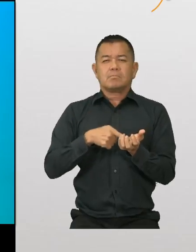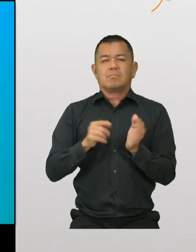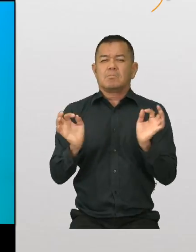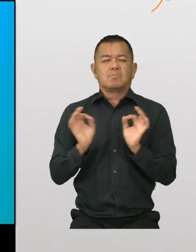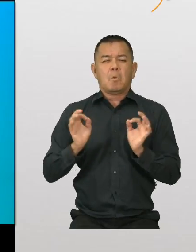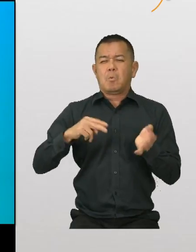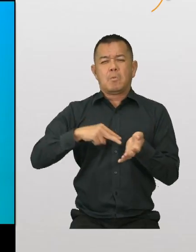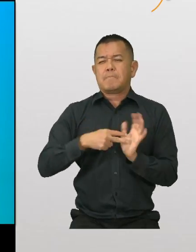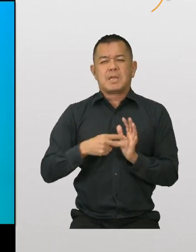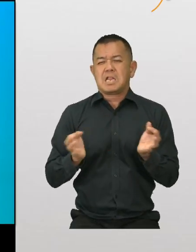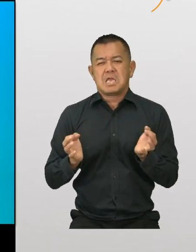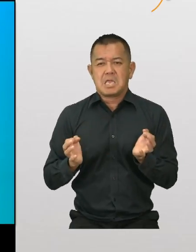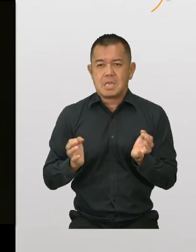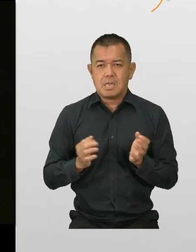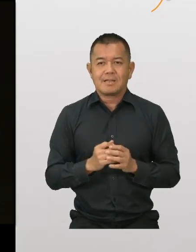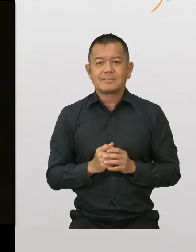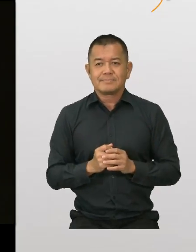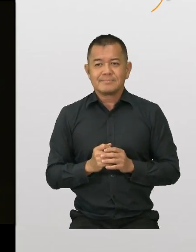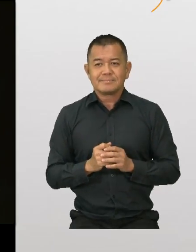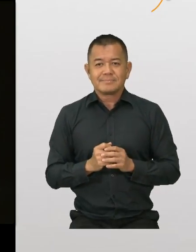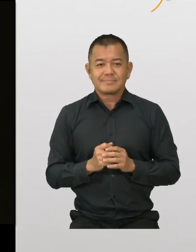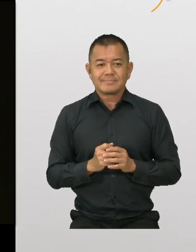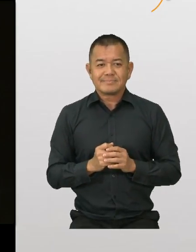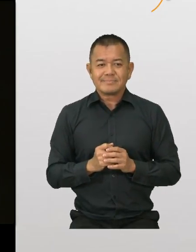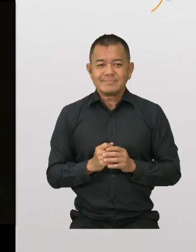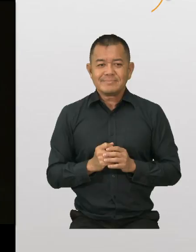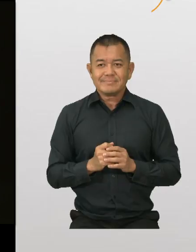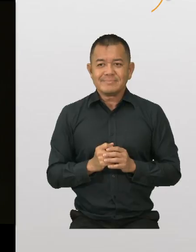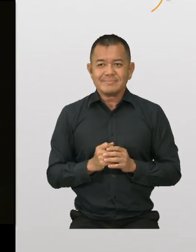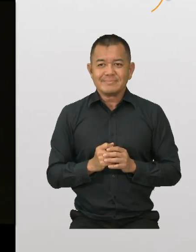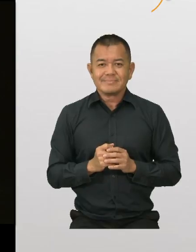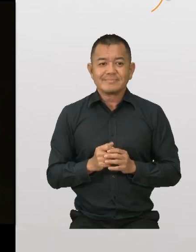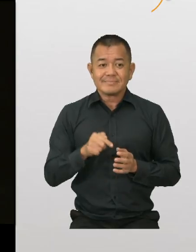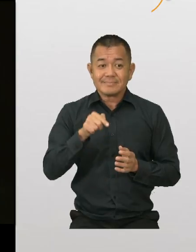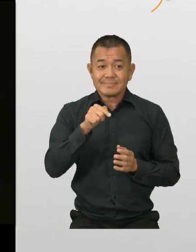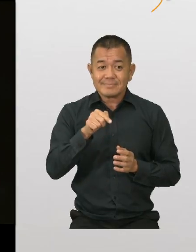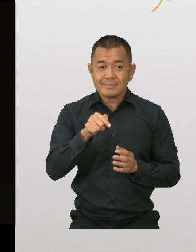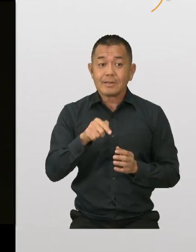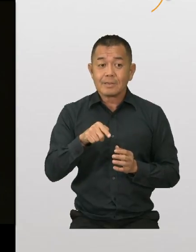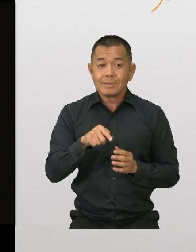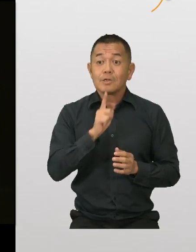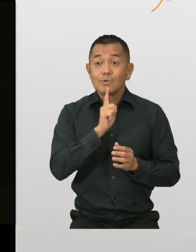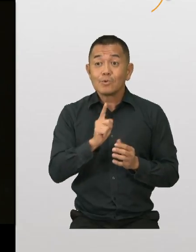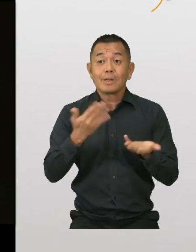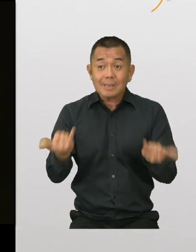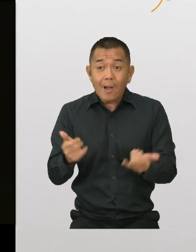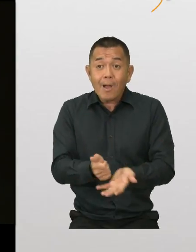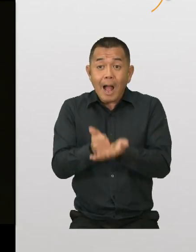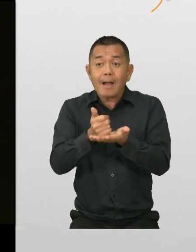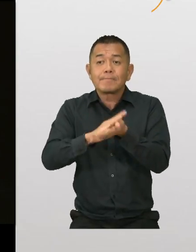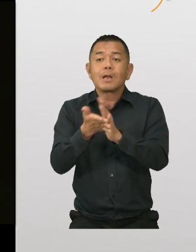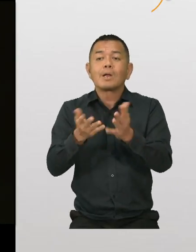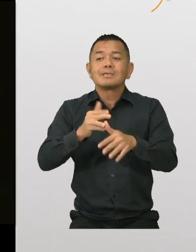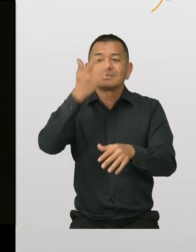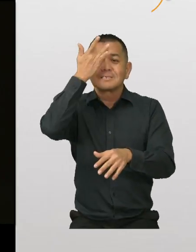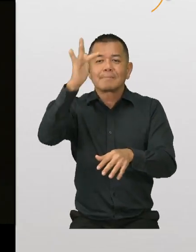在迈向智慧国的道路 This 上 is the way forward to become a smart nation. We should 不过 not 在前进 regress. 的过程中 However, 人们在电信